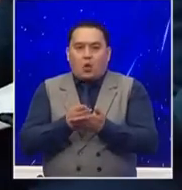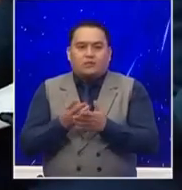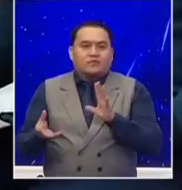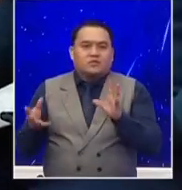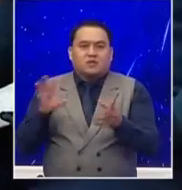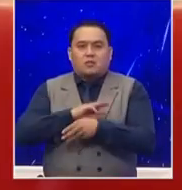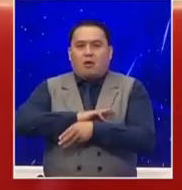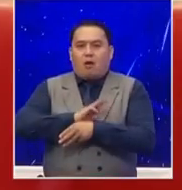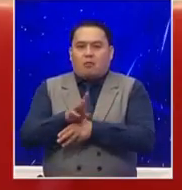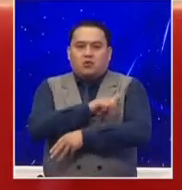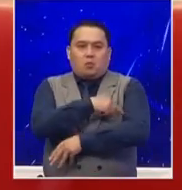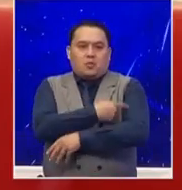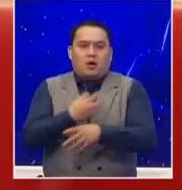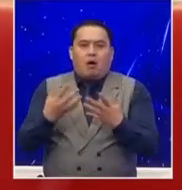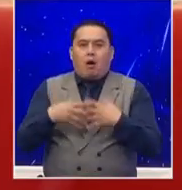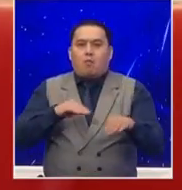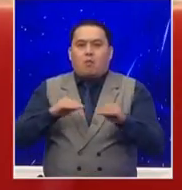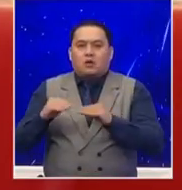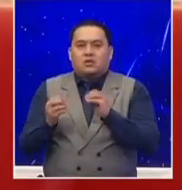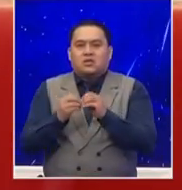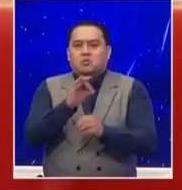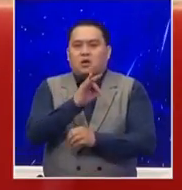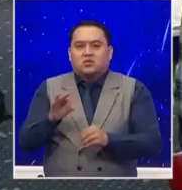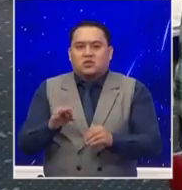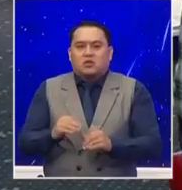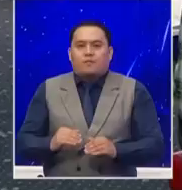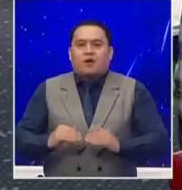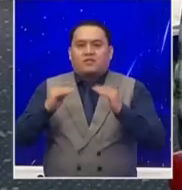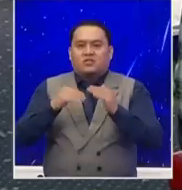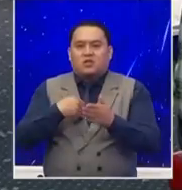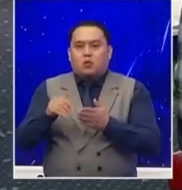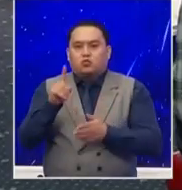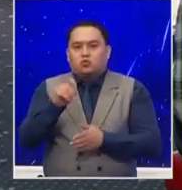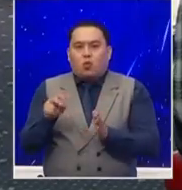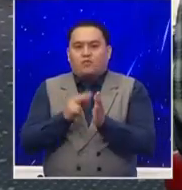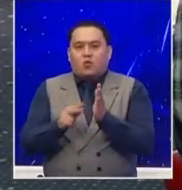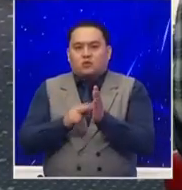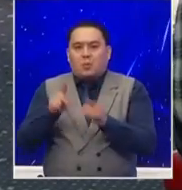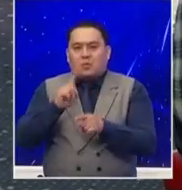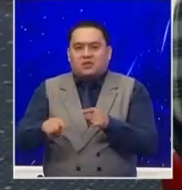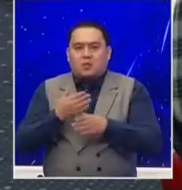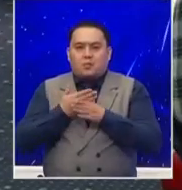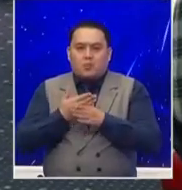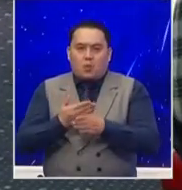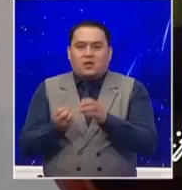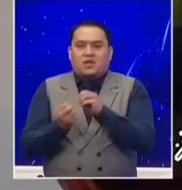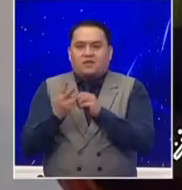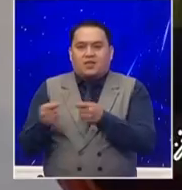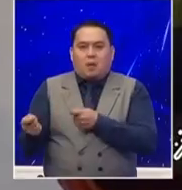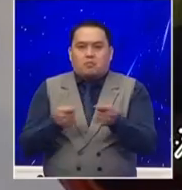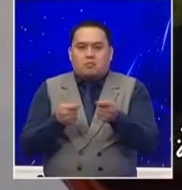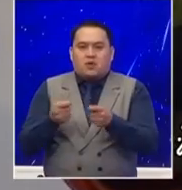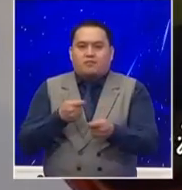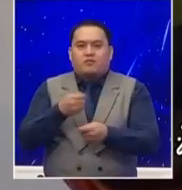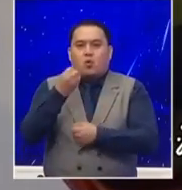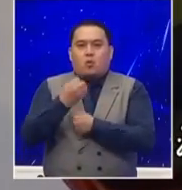целом оснащенность медицинским оборудованием повышена на 10%. Закуплено 180 карет скорой помощи, 12 передвижных